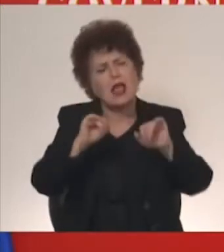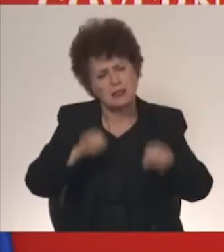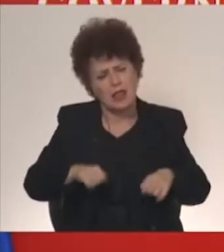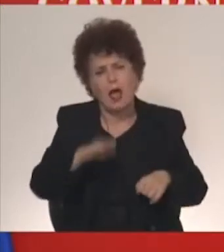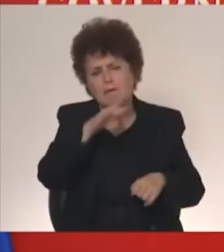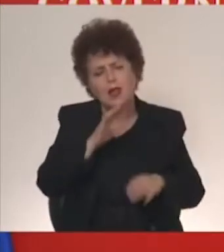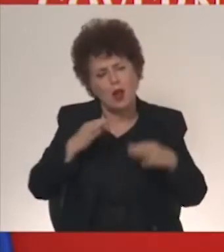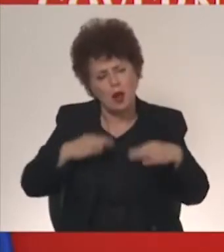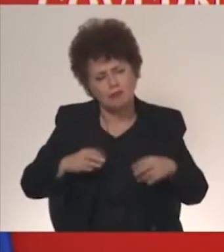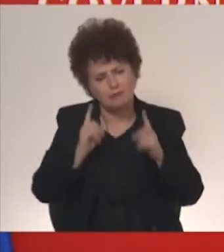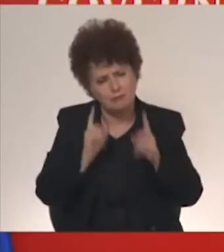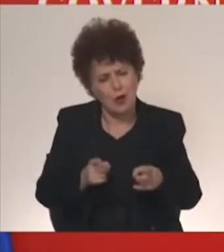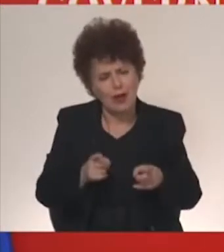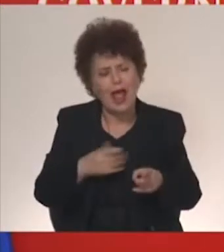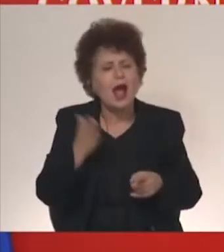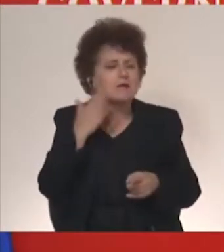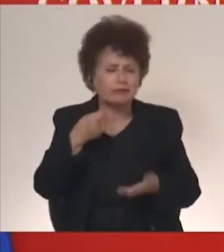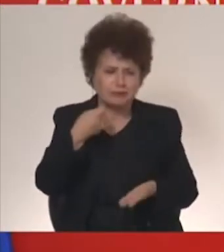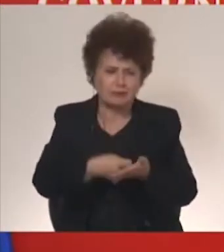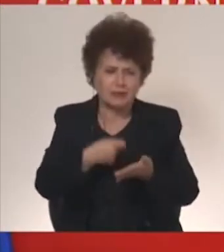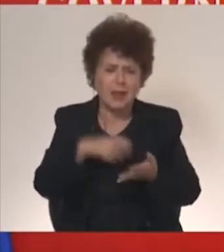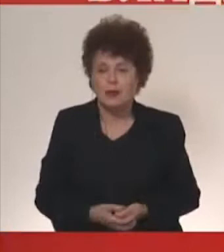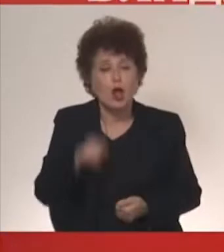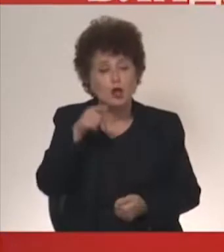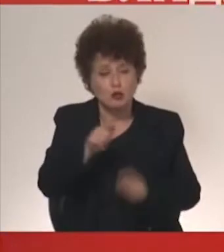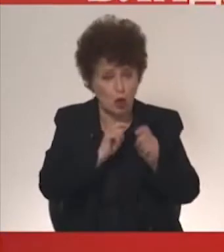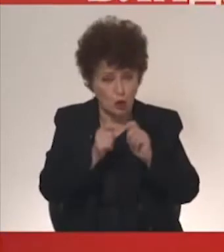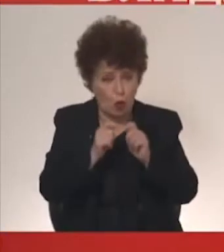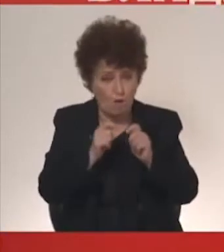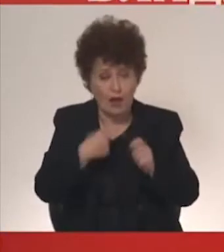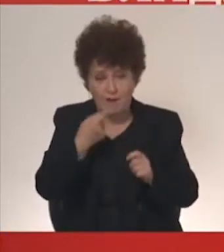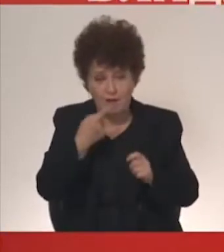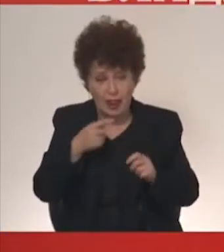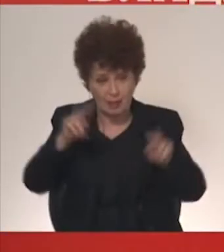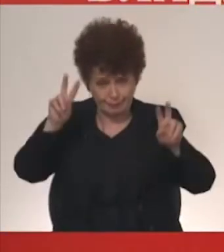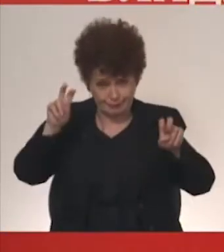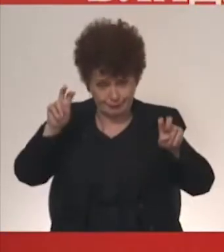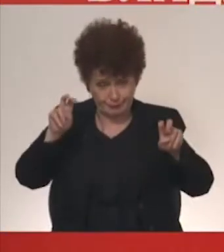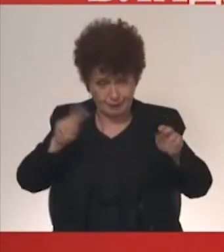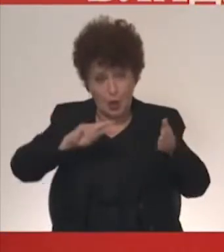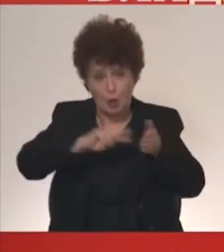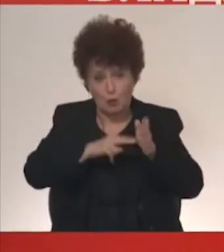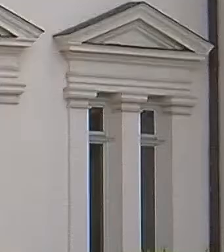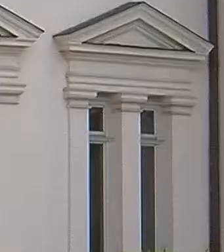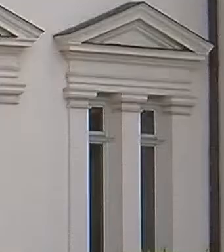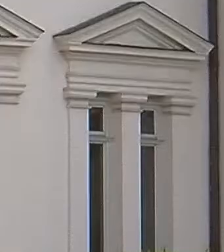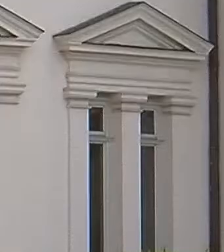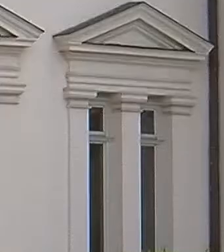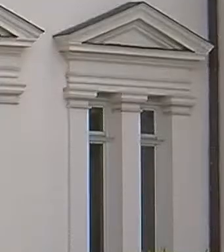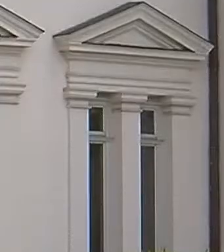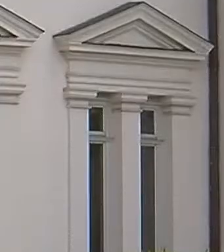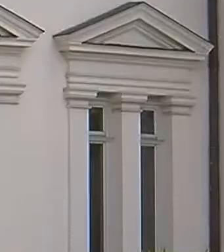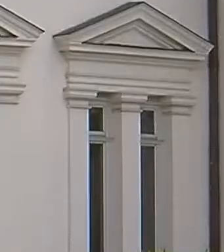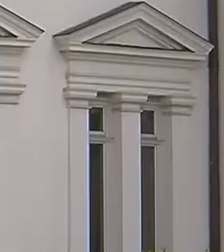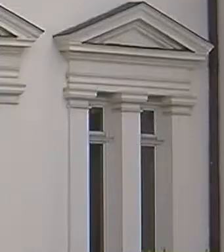merituar në BE dhe shpresojmë se kjo do të jetë shpejt. Por zëvendës kryeministri për çështje europiane thot se problemi kryesor